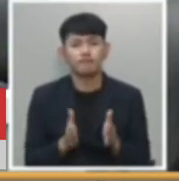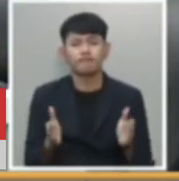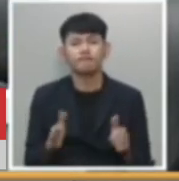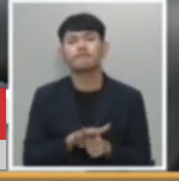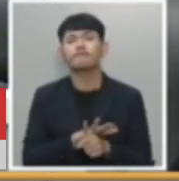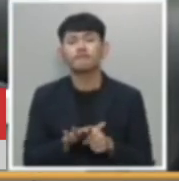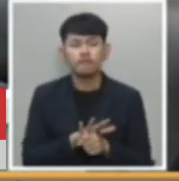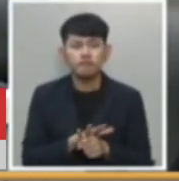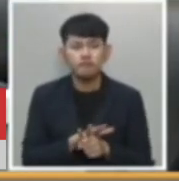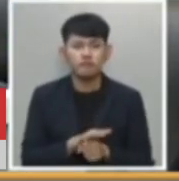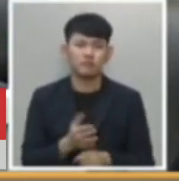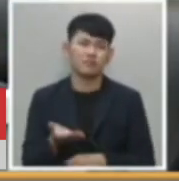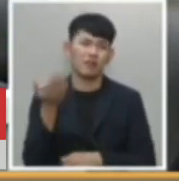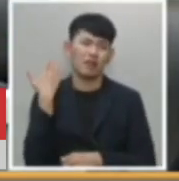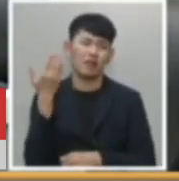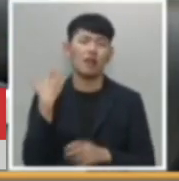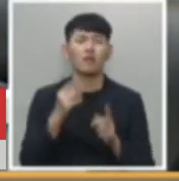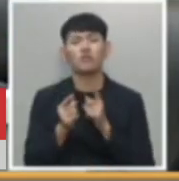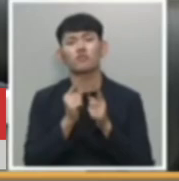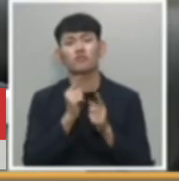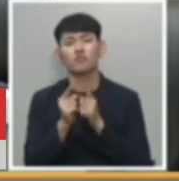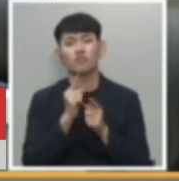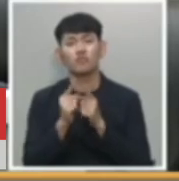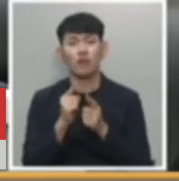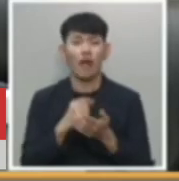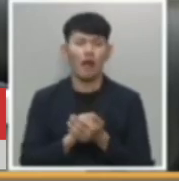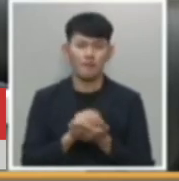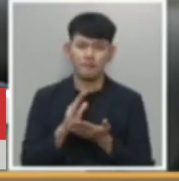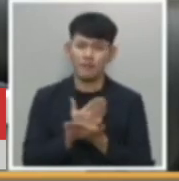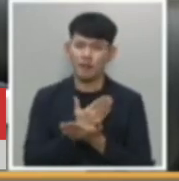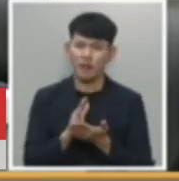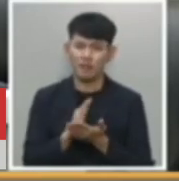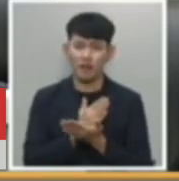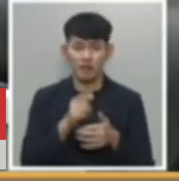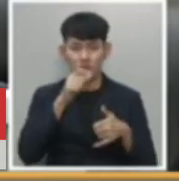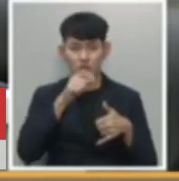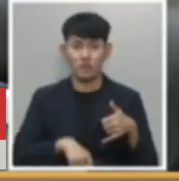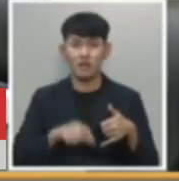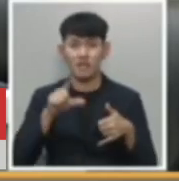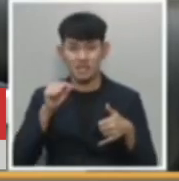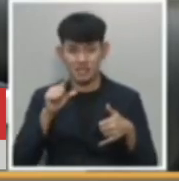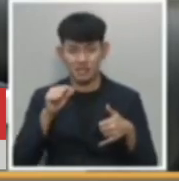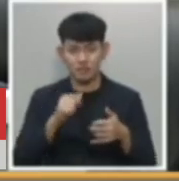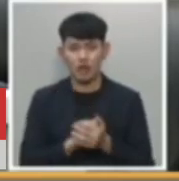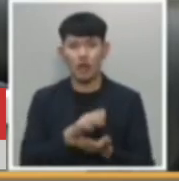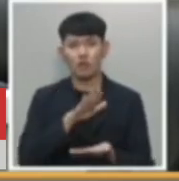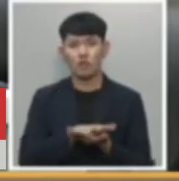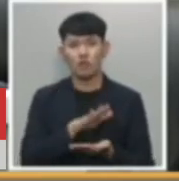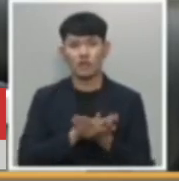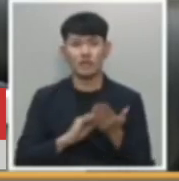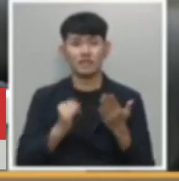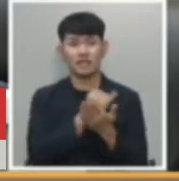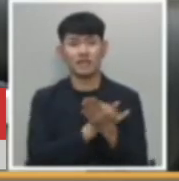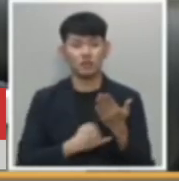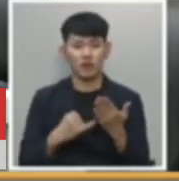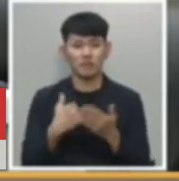คราวที่แล้วก่อนที่จะได้รับจัดสรรจากหัวละ20บาทโรงเรียนต่างจังหวัดจะได้หัวละ